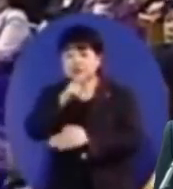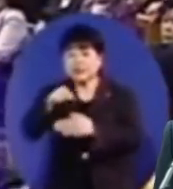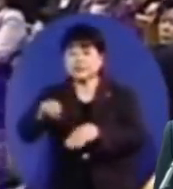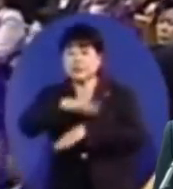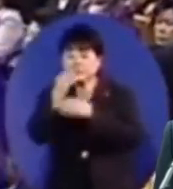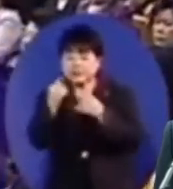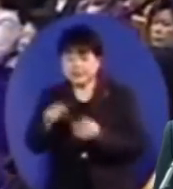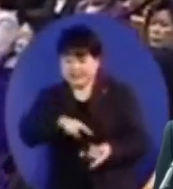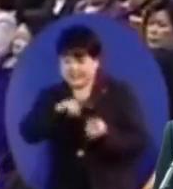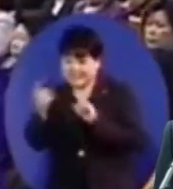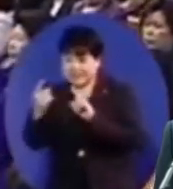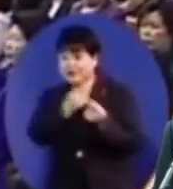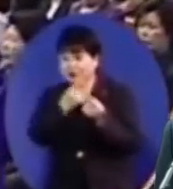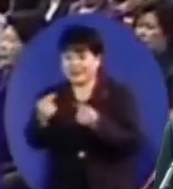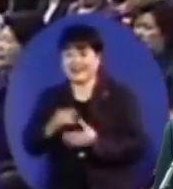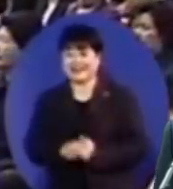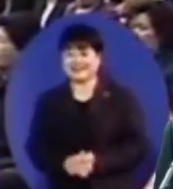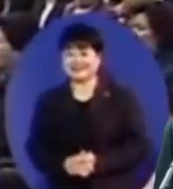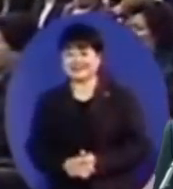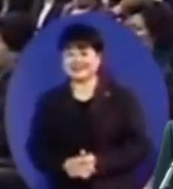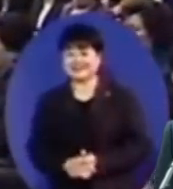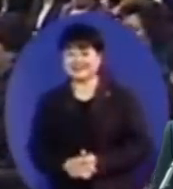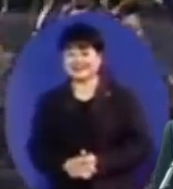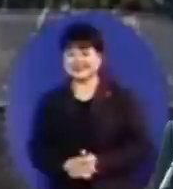모든 사람이 삶을 얻으리라.